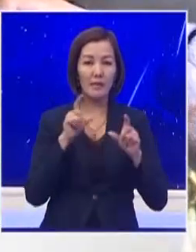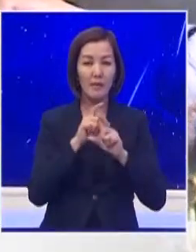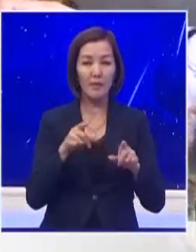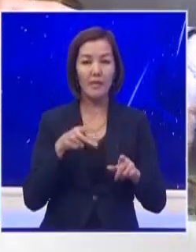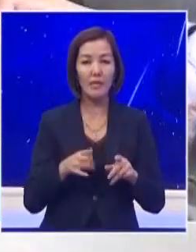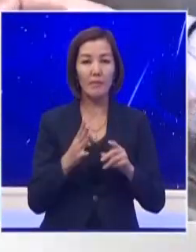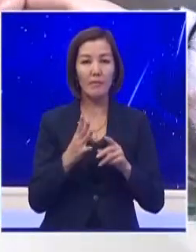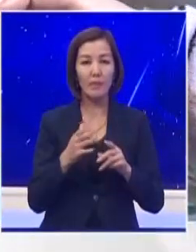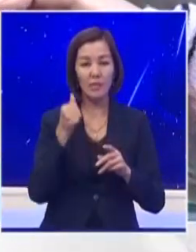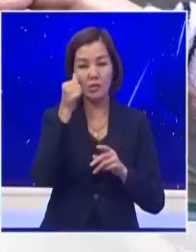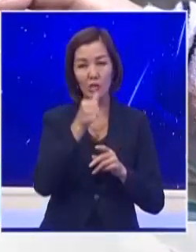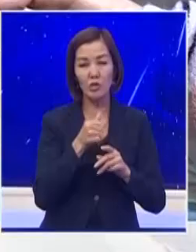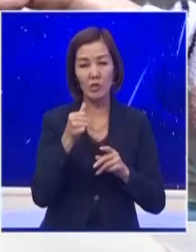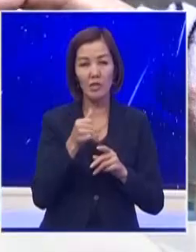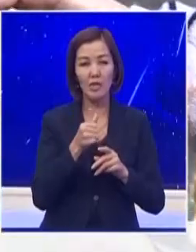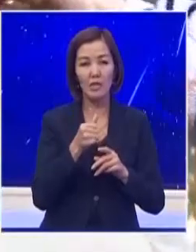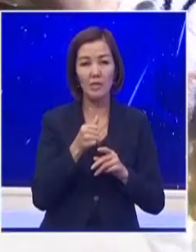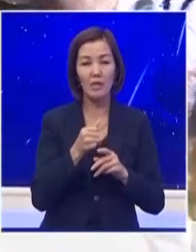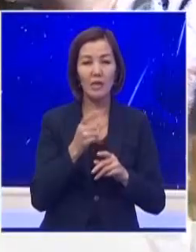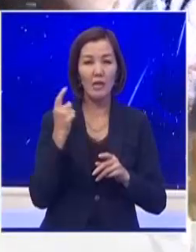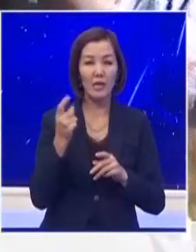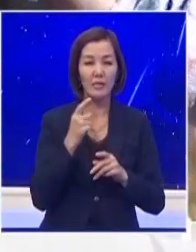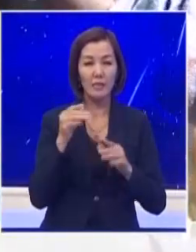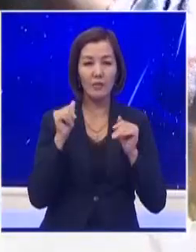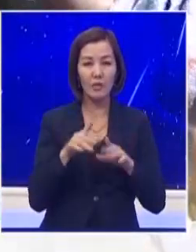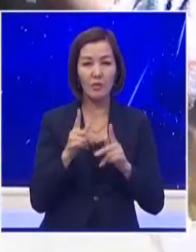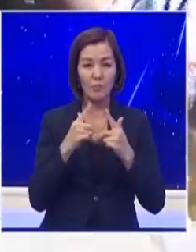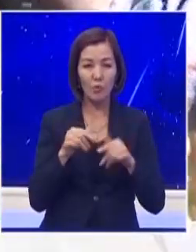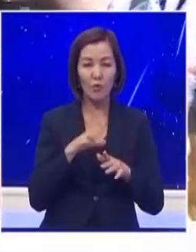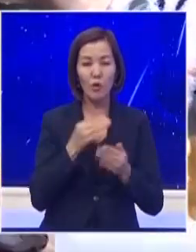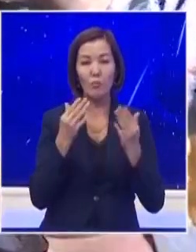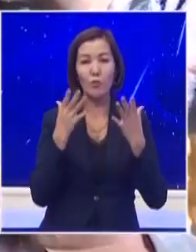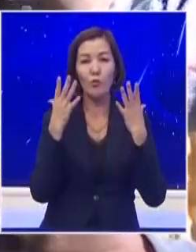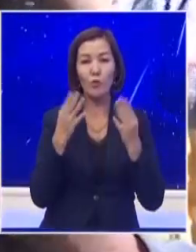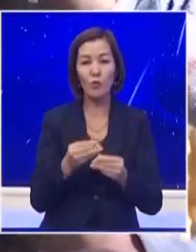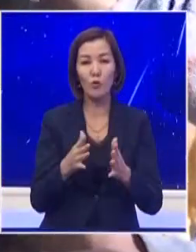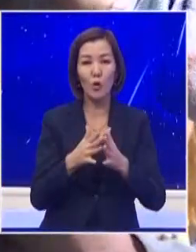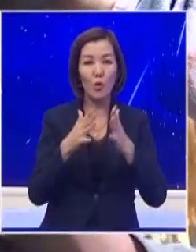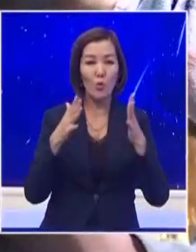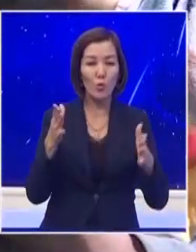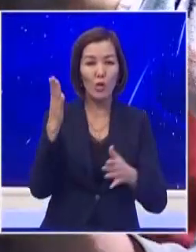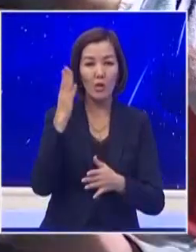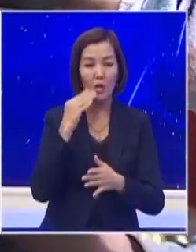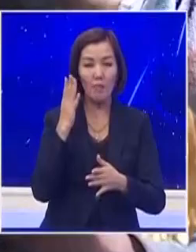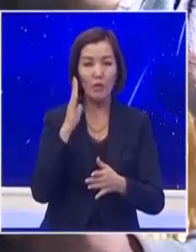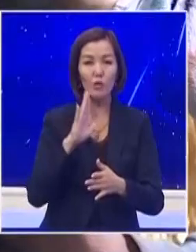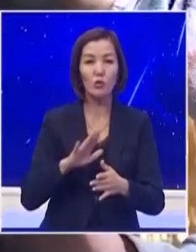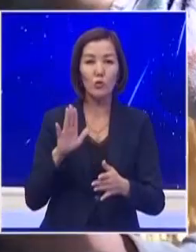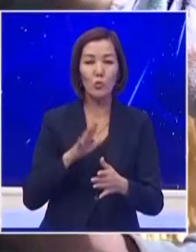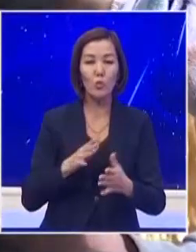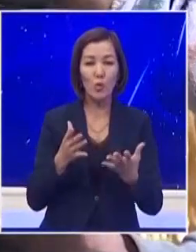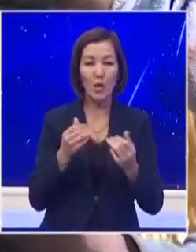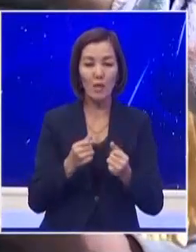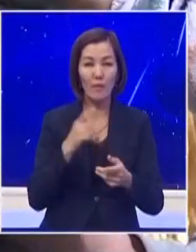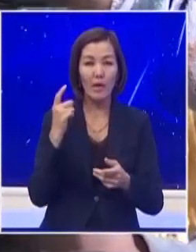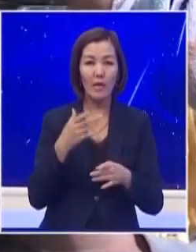жылы Саймасай ауылдық округі шаруаларының шешімімен құрылған. Бүгінгі таңда біз үлкен Алматы каналынан су алып, оны